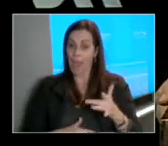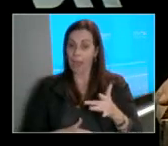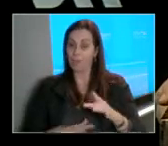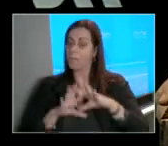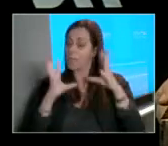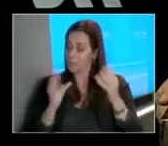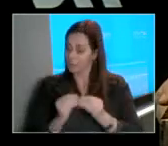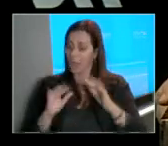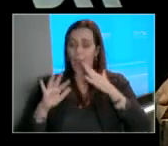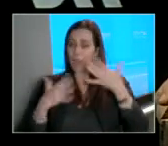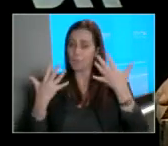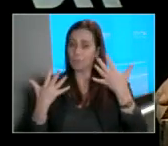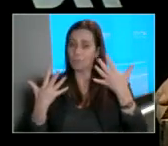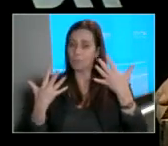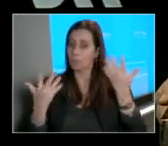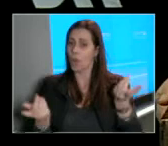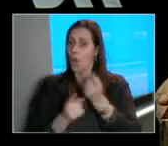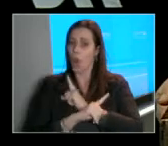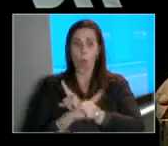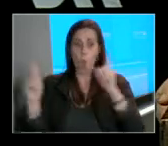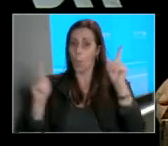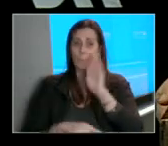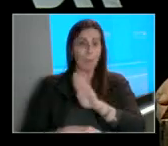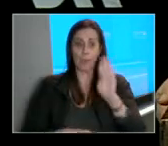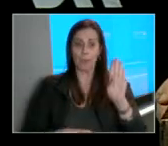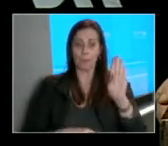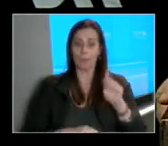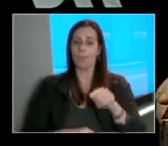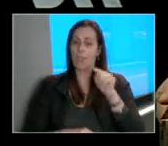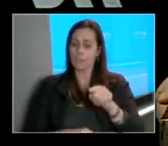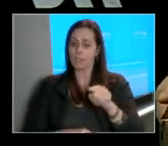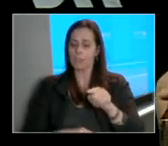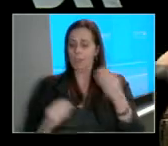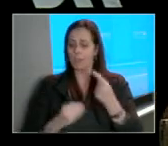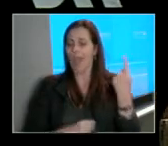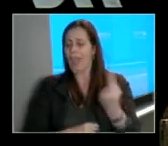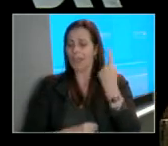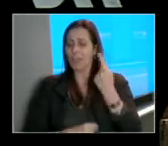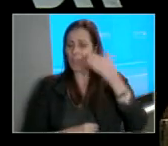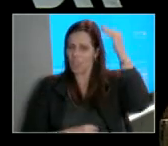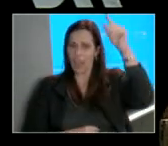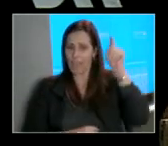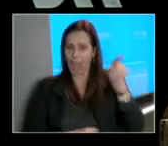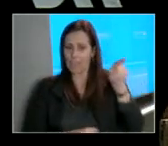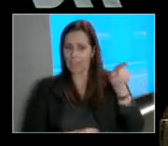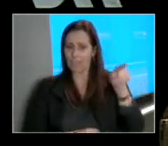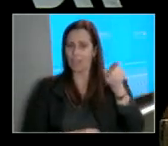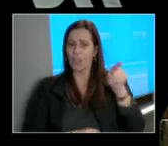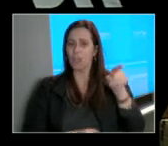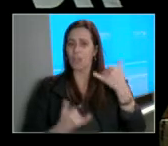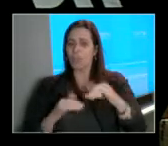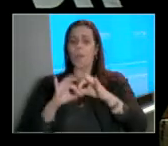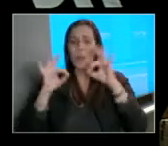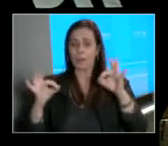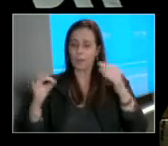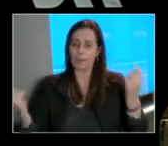שלנו מסכמים עשור של רק לא ביבי. זו הבשורה היחידה של בני גנץ שמשיק